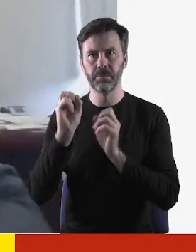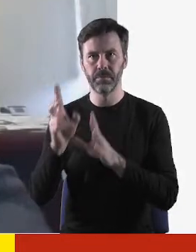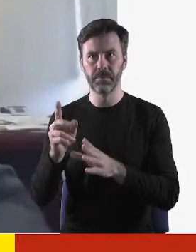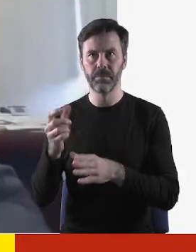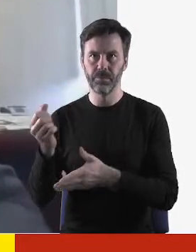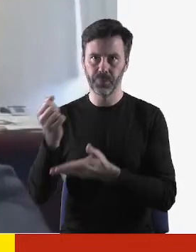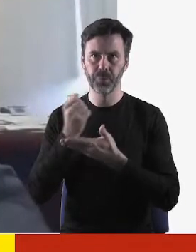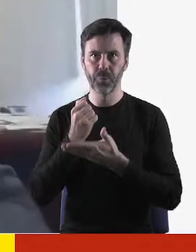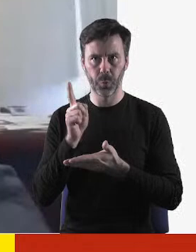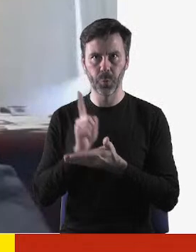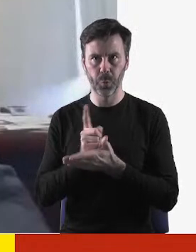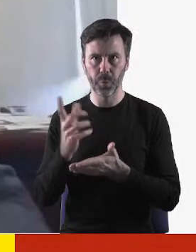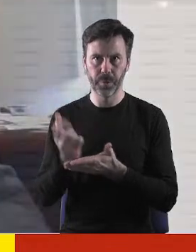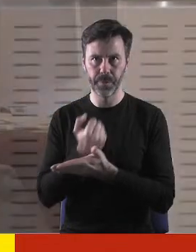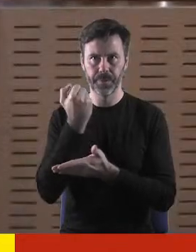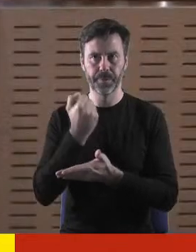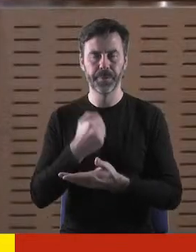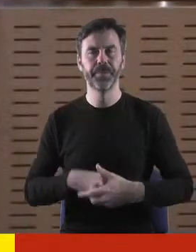pozyskaliśmy te środki.